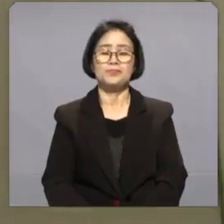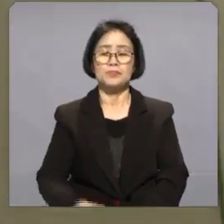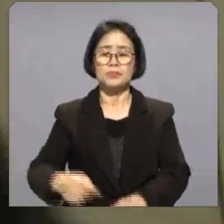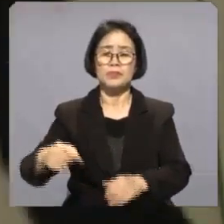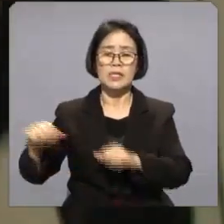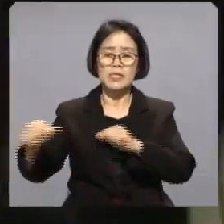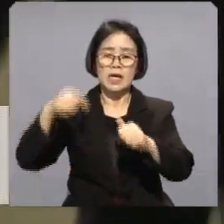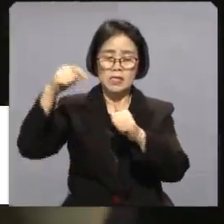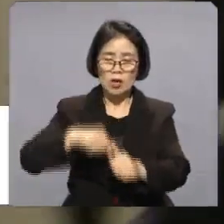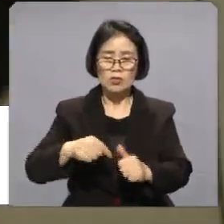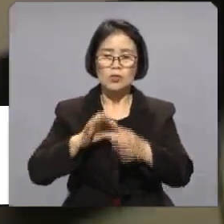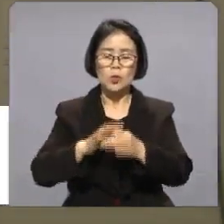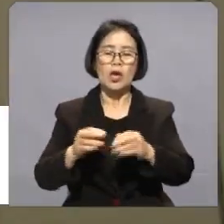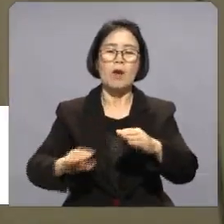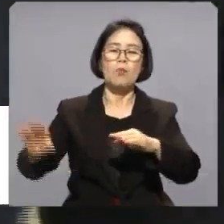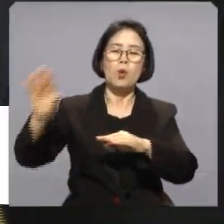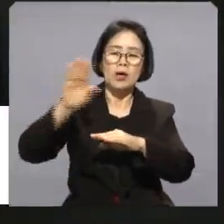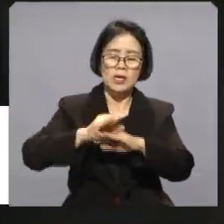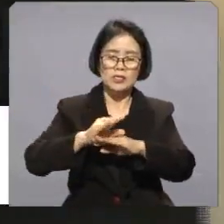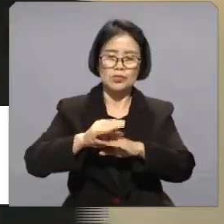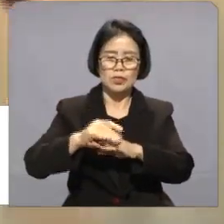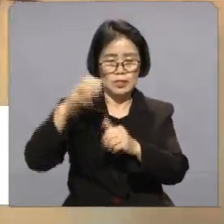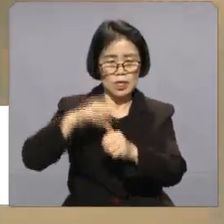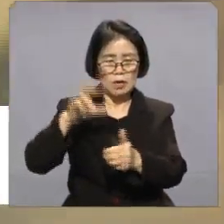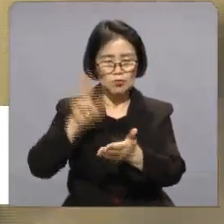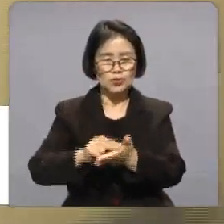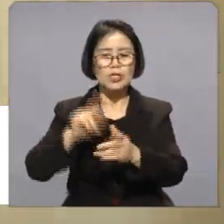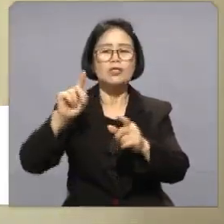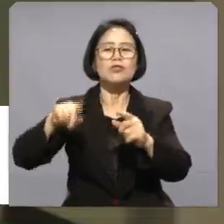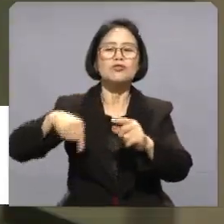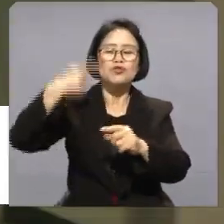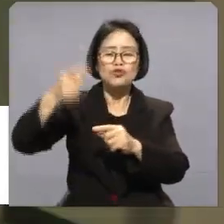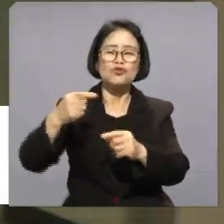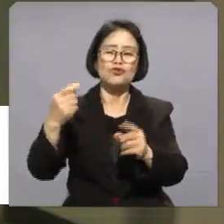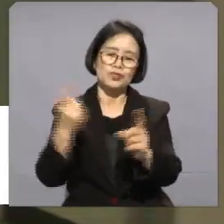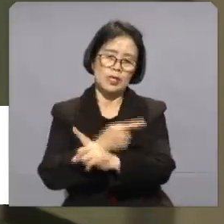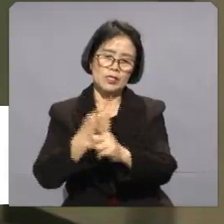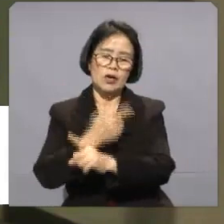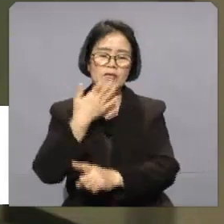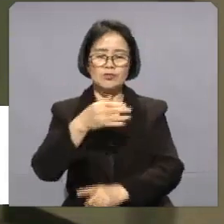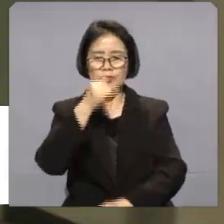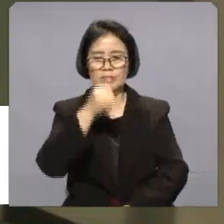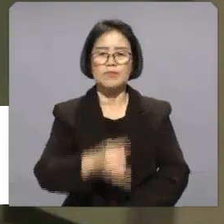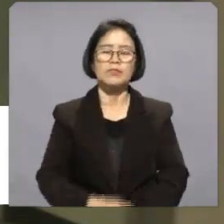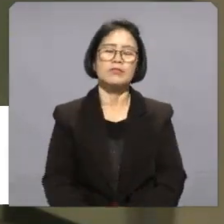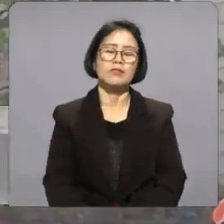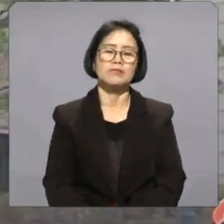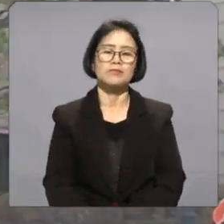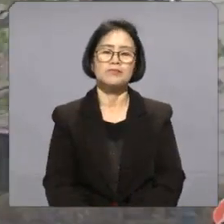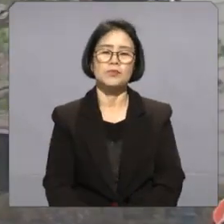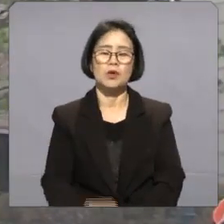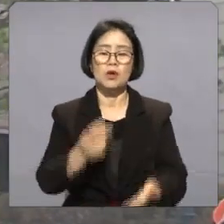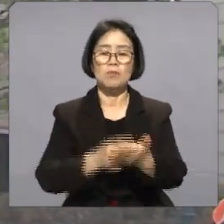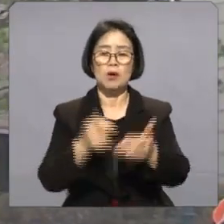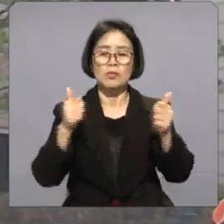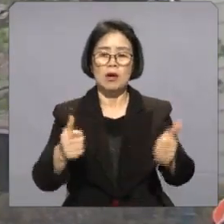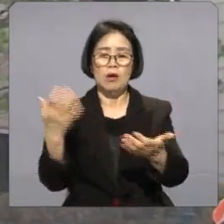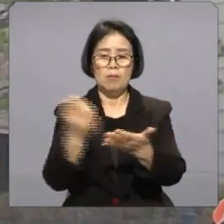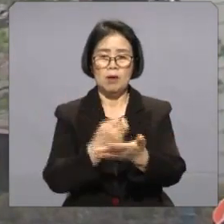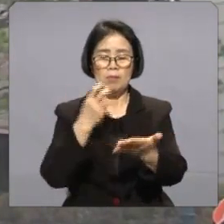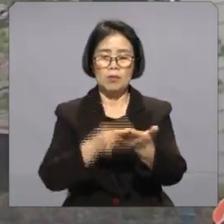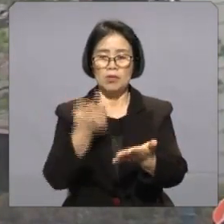시행령을 통해 보완할 수 있는 수사권 제한 문제는 추후 개정에 나설 수도 있습니다. 한편 헌재가